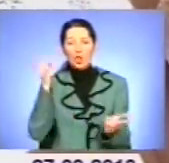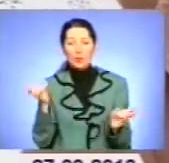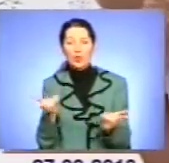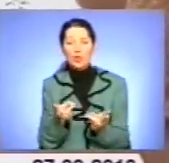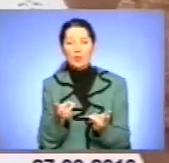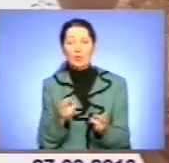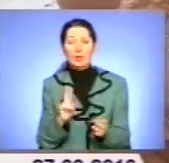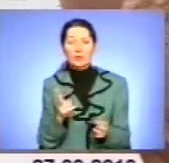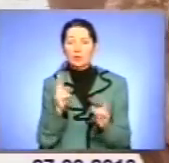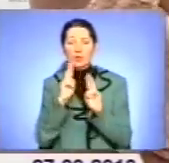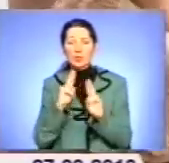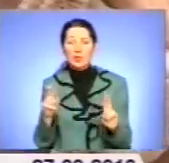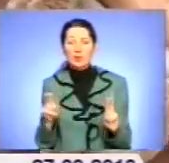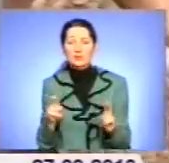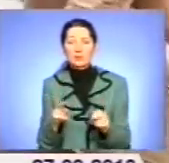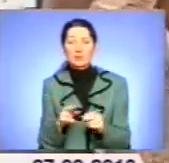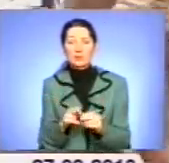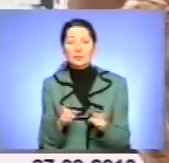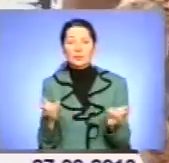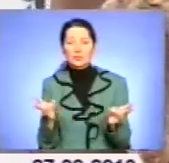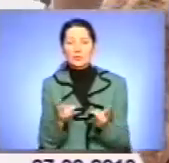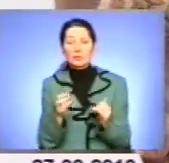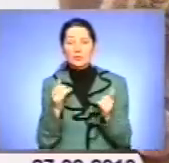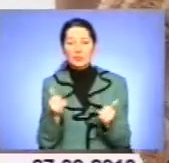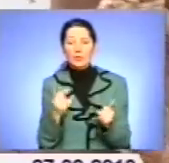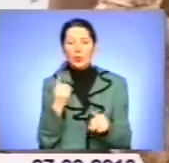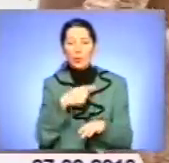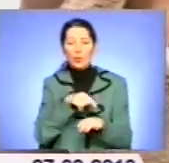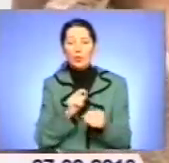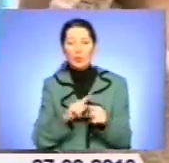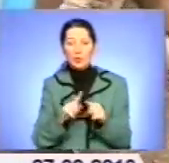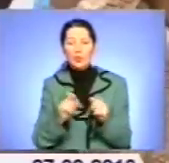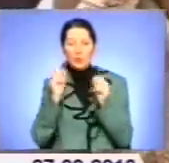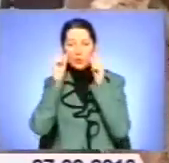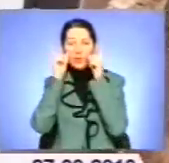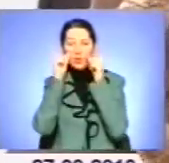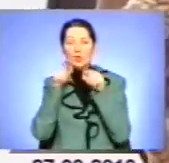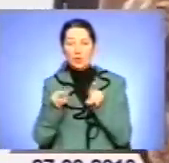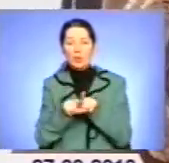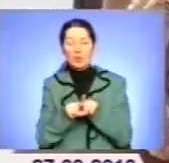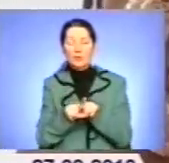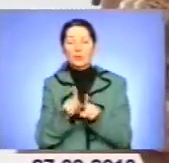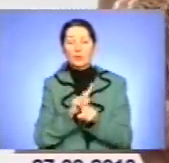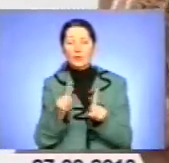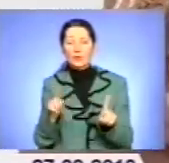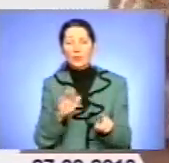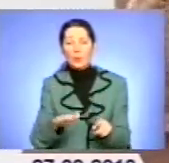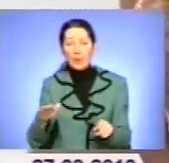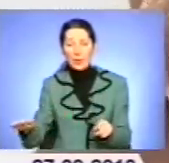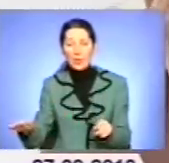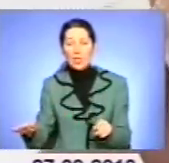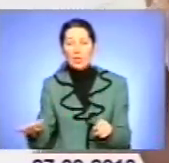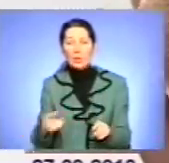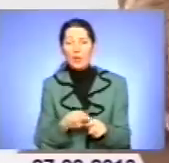чи як, не знаю. Придеться тепер на одну годину скорше вставати? Ну так. Так, особливо тим маленьким дітям,